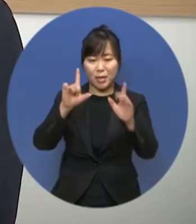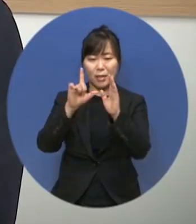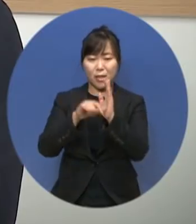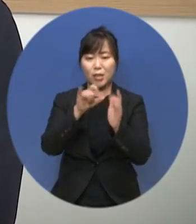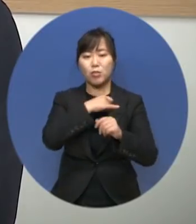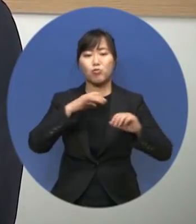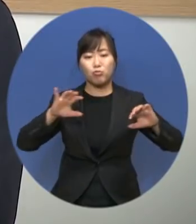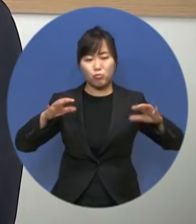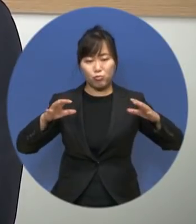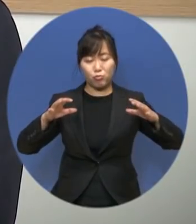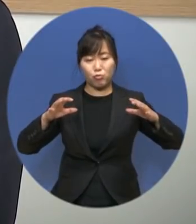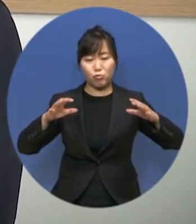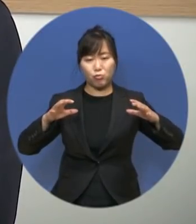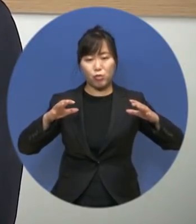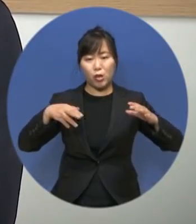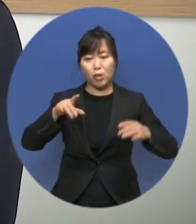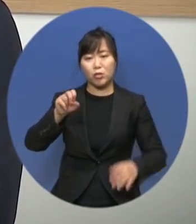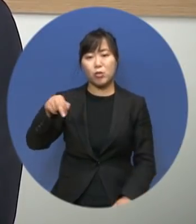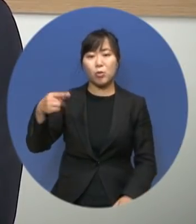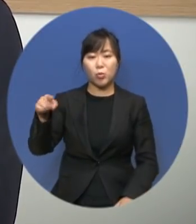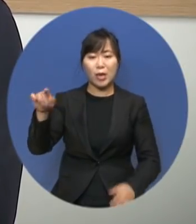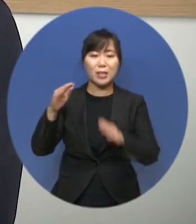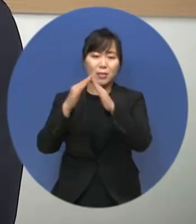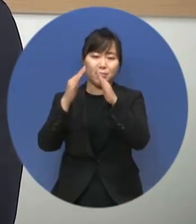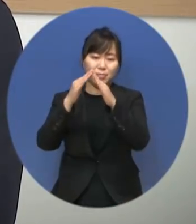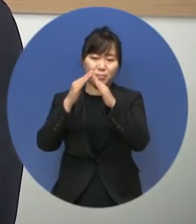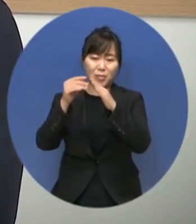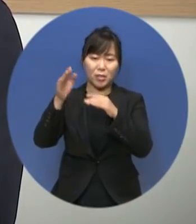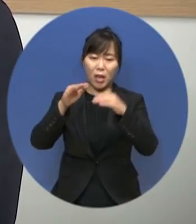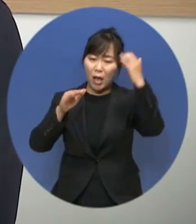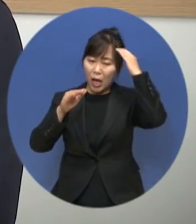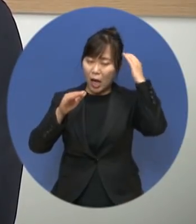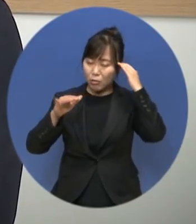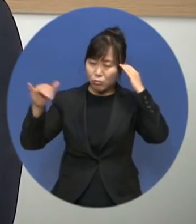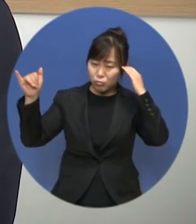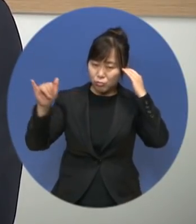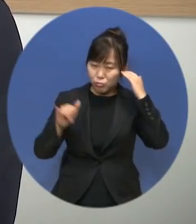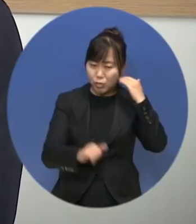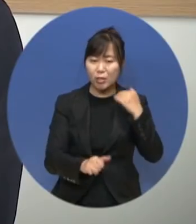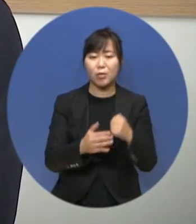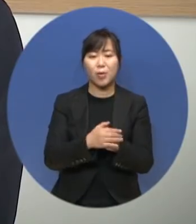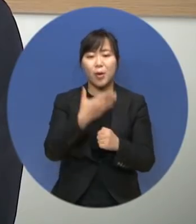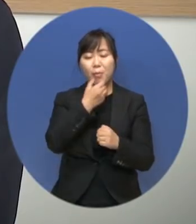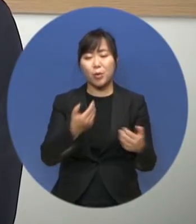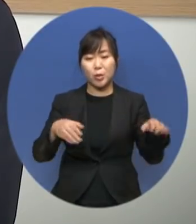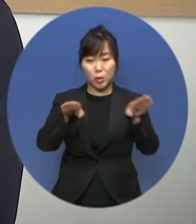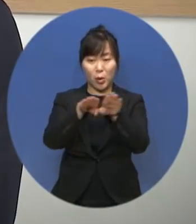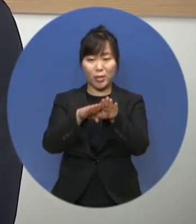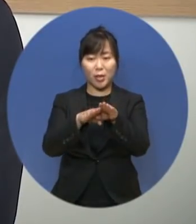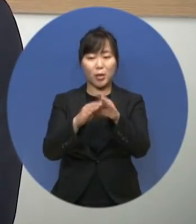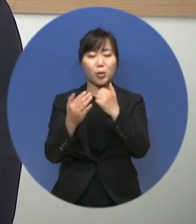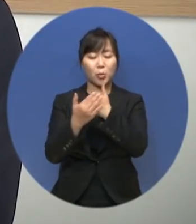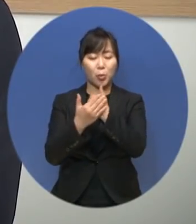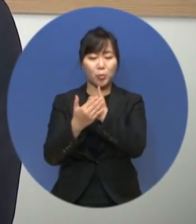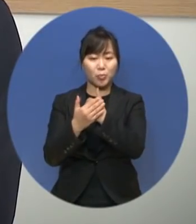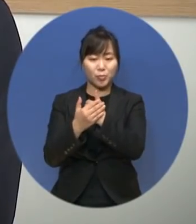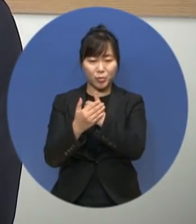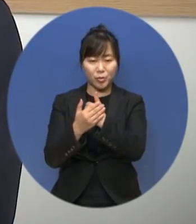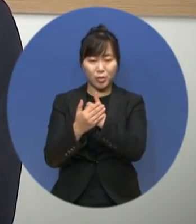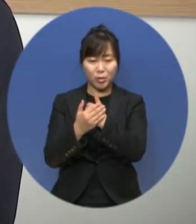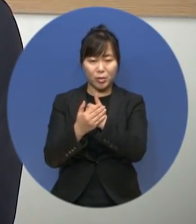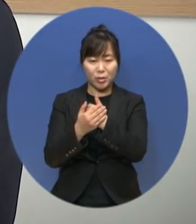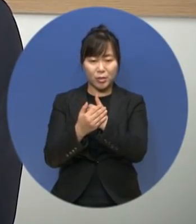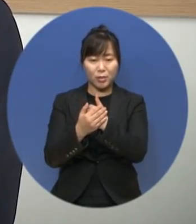2012년도에 저희가 집이 중국 청도예요. 이제 한국으로 오면서 그 국지관의 도움으로